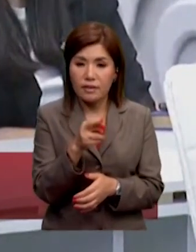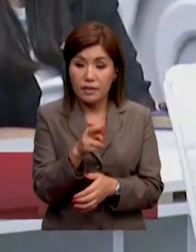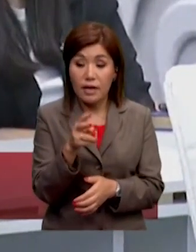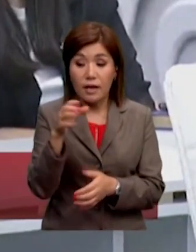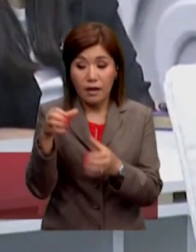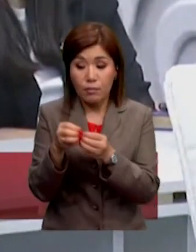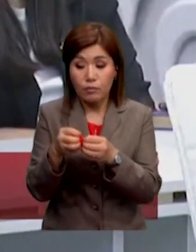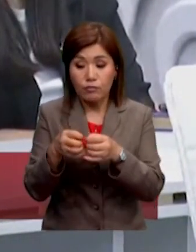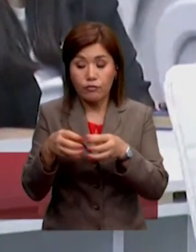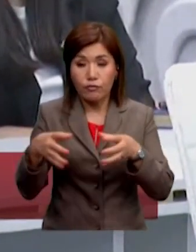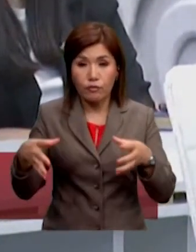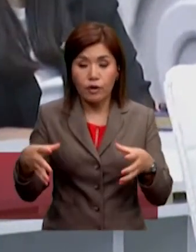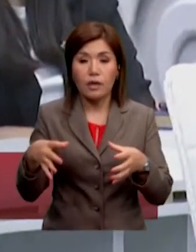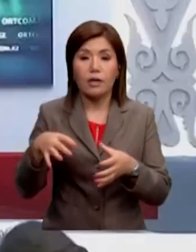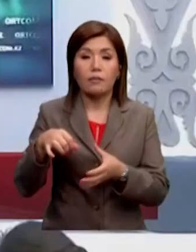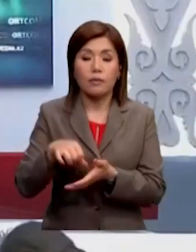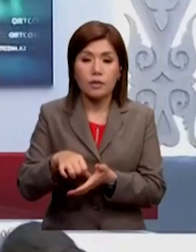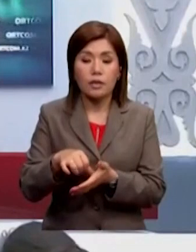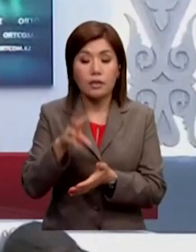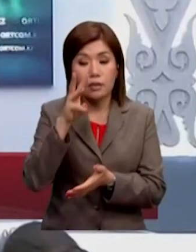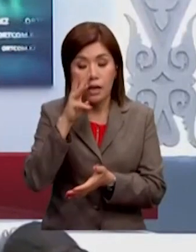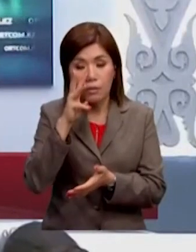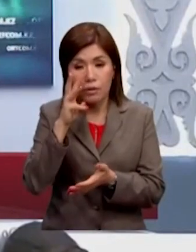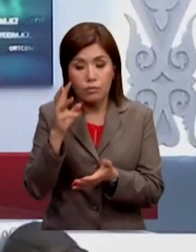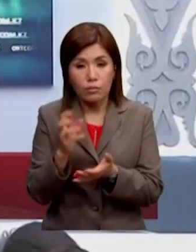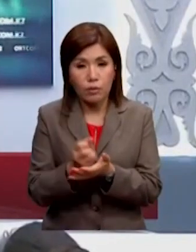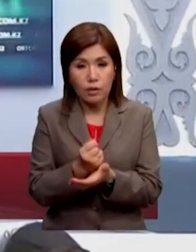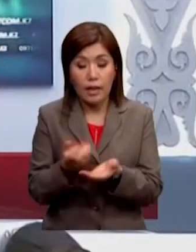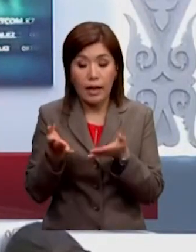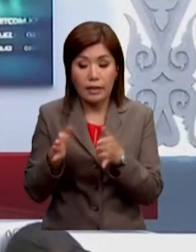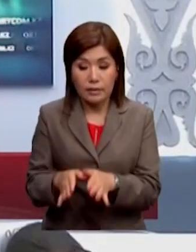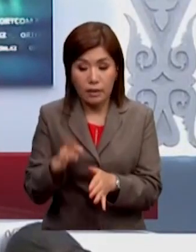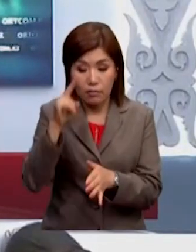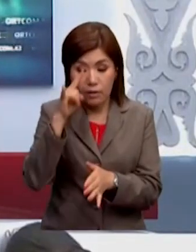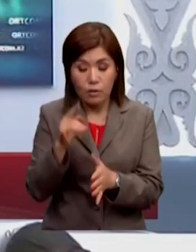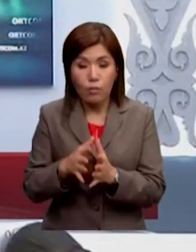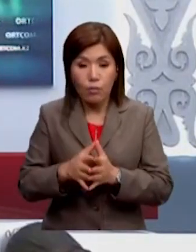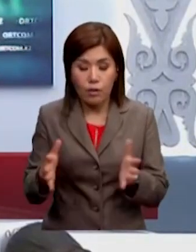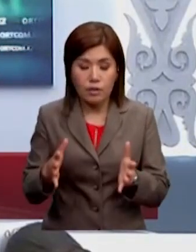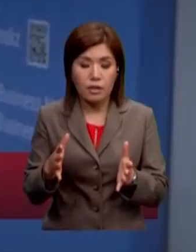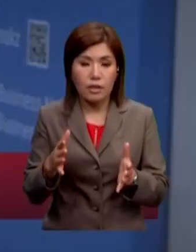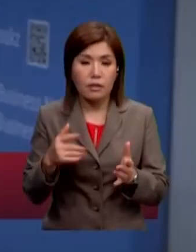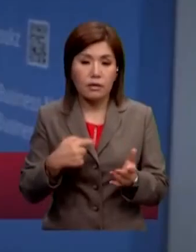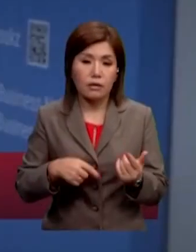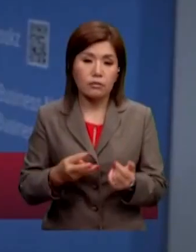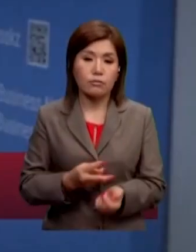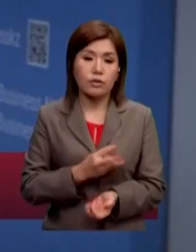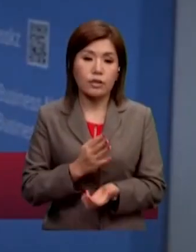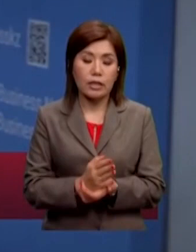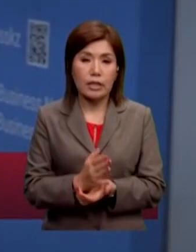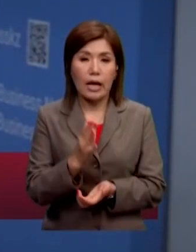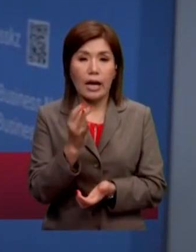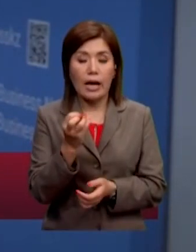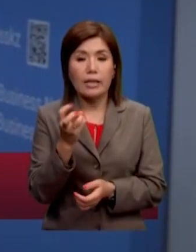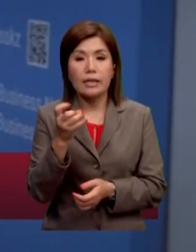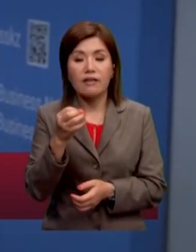компании расширяют свое присутствие и заработанные средства оставляют больше в Казахстане, для нас это тоже стимул. Также эксперты Халык